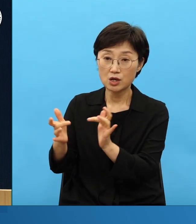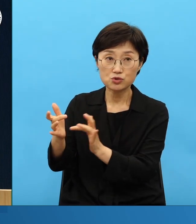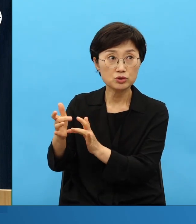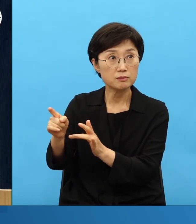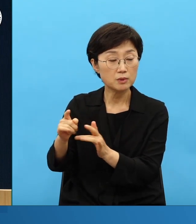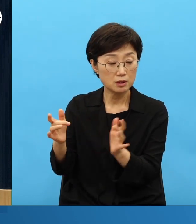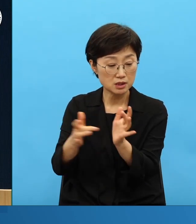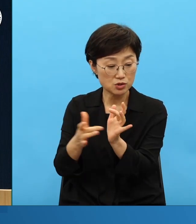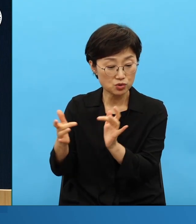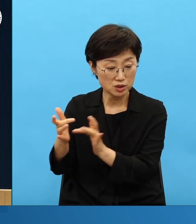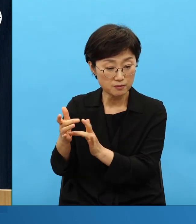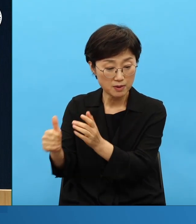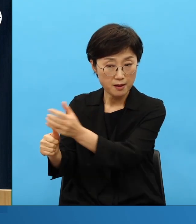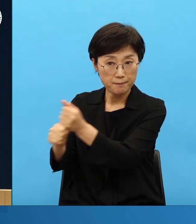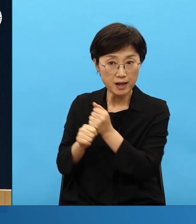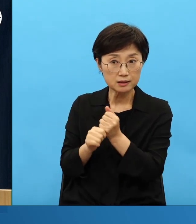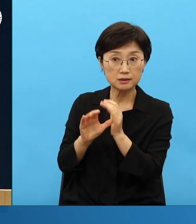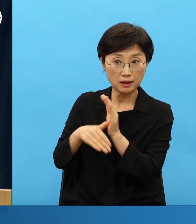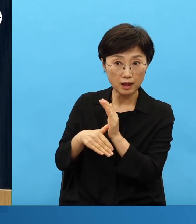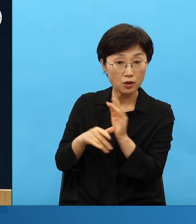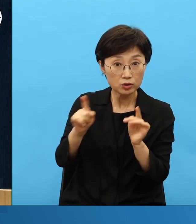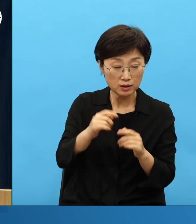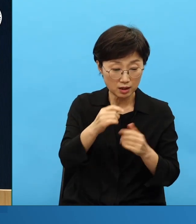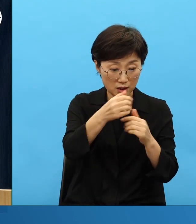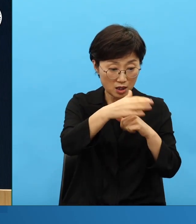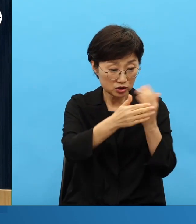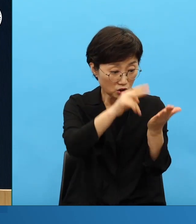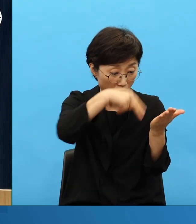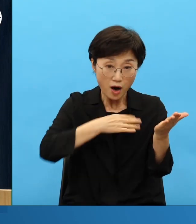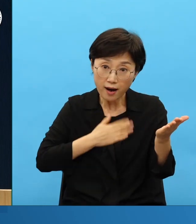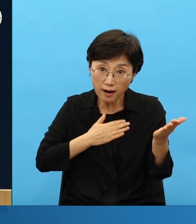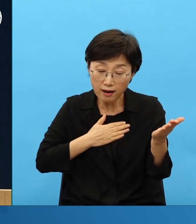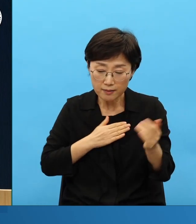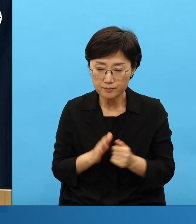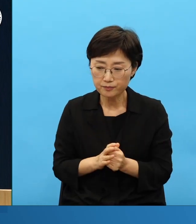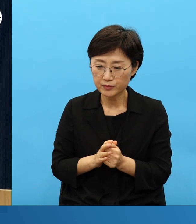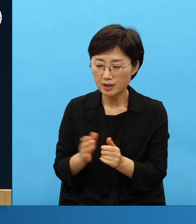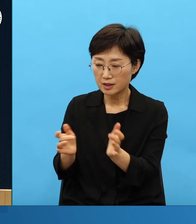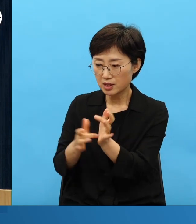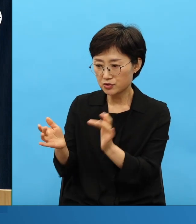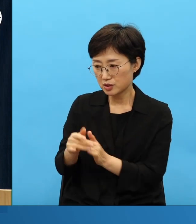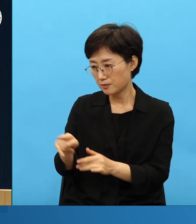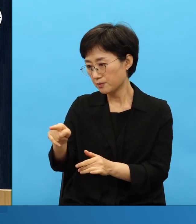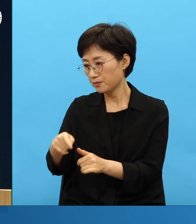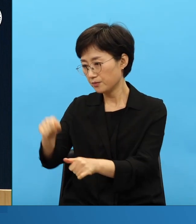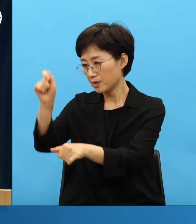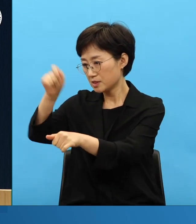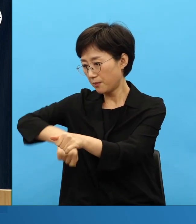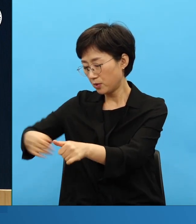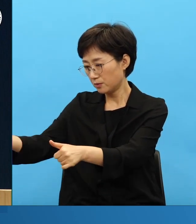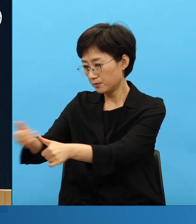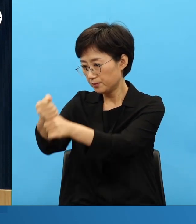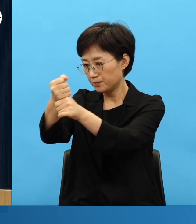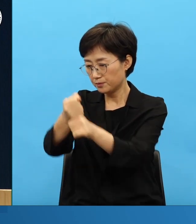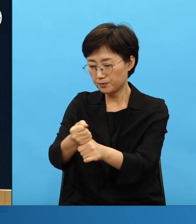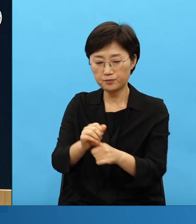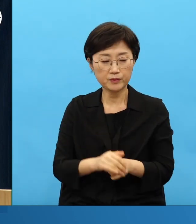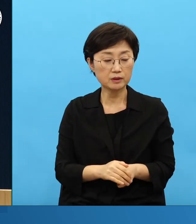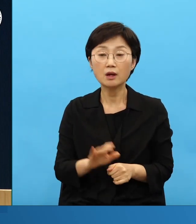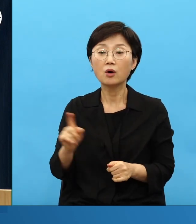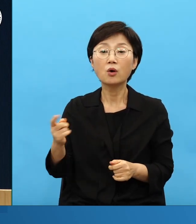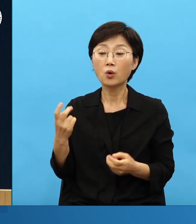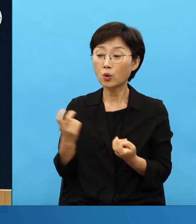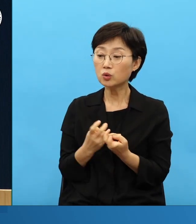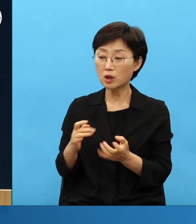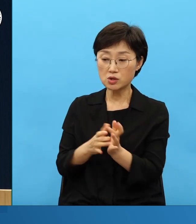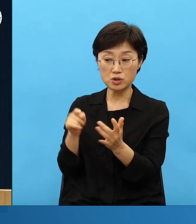아시다시피 안나스 쪽하고 손을 잡은 가룟 유다가 계산을 해보고 예수님 있는 데를 가르친 거예요. And 그렇죠? when